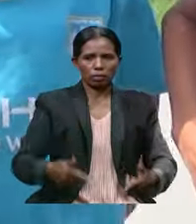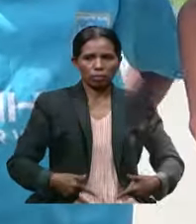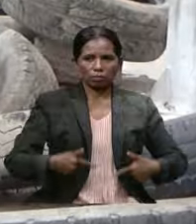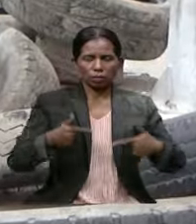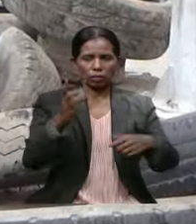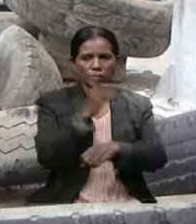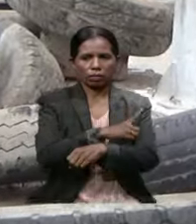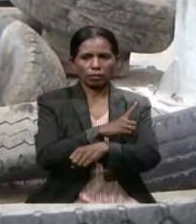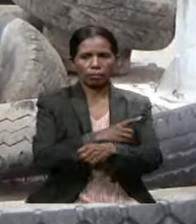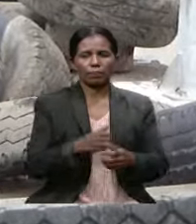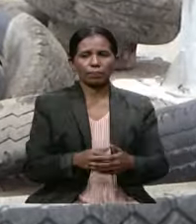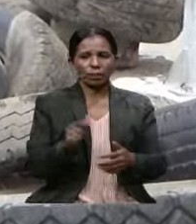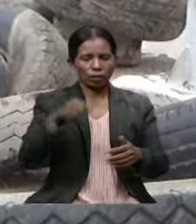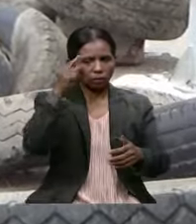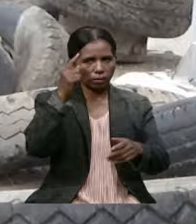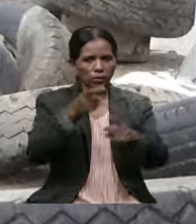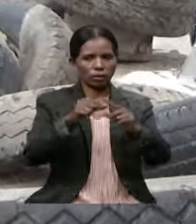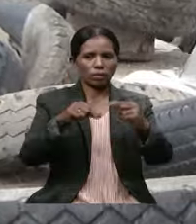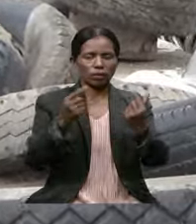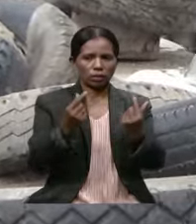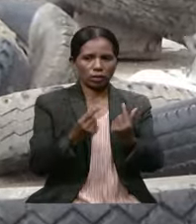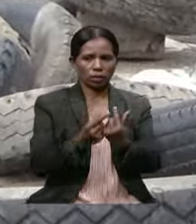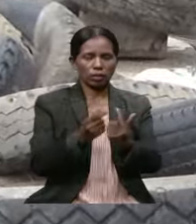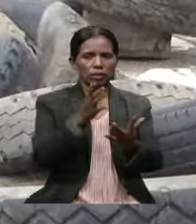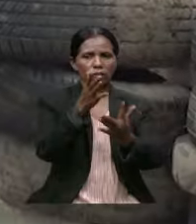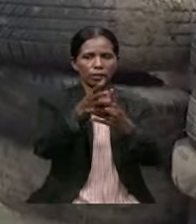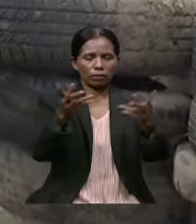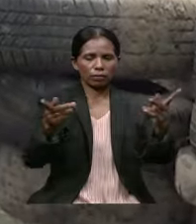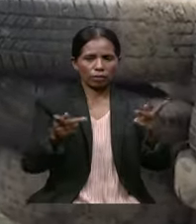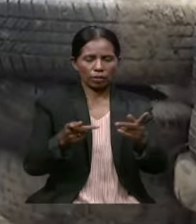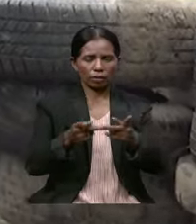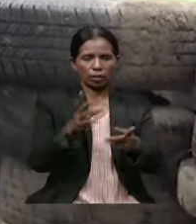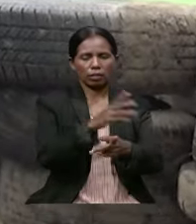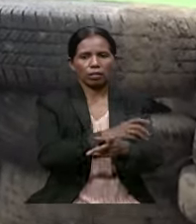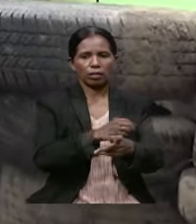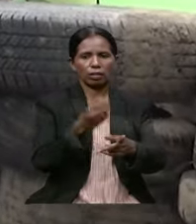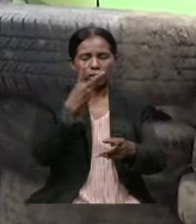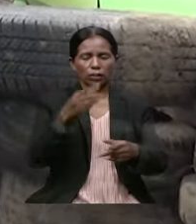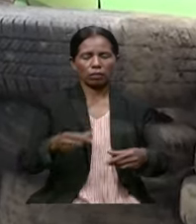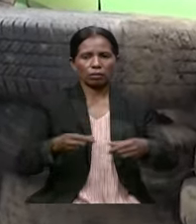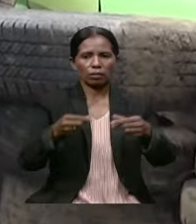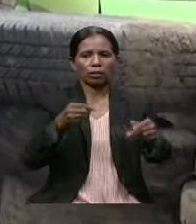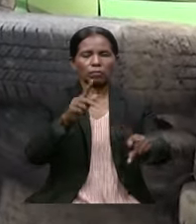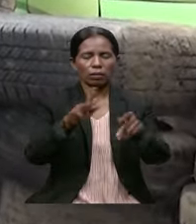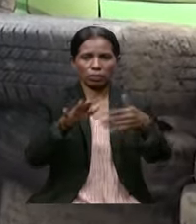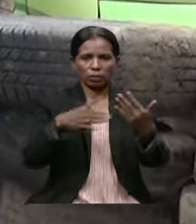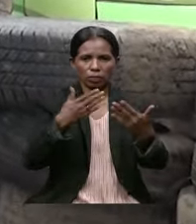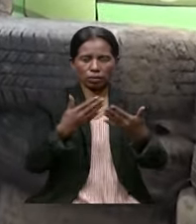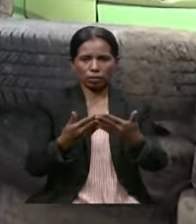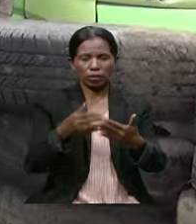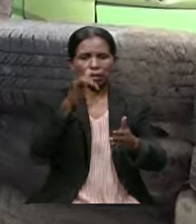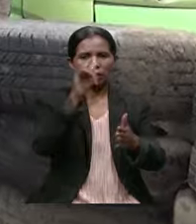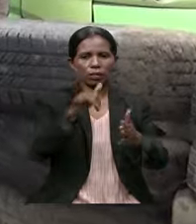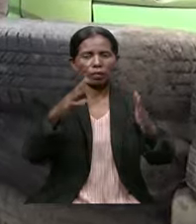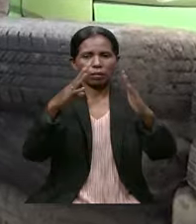ya. Hafain ne guvern liusi ekipa konjunta tamai ha area jarding 5 de mayu. Hodi forenta saung ba komunidade nebe hela